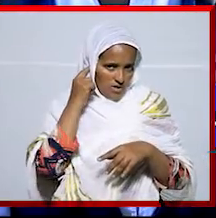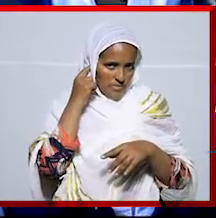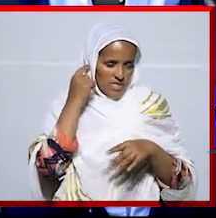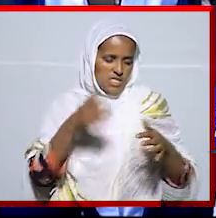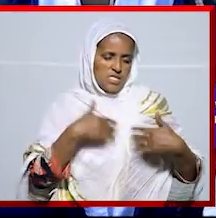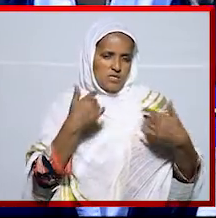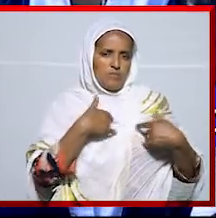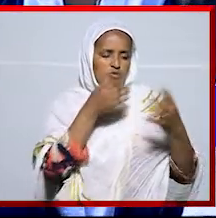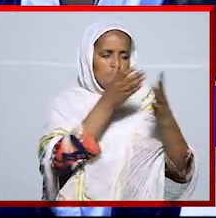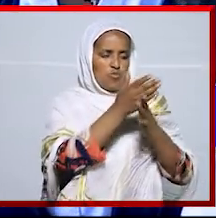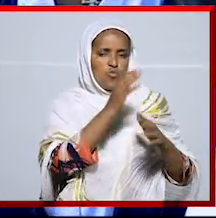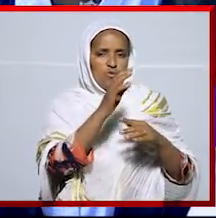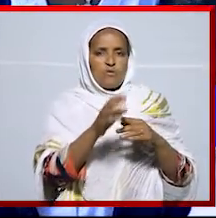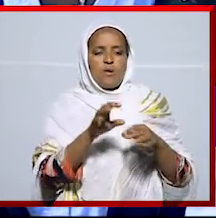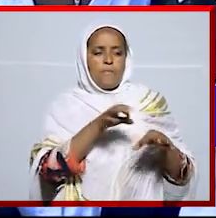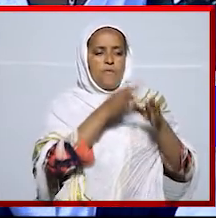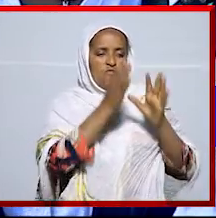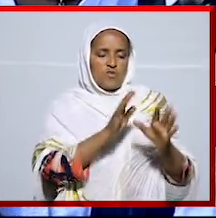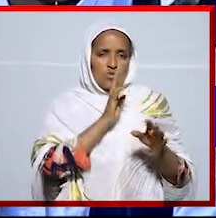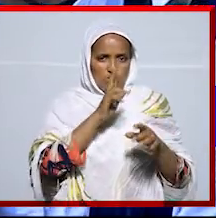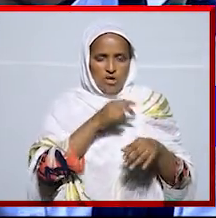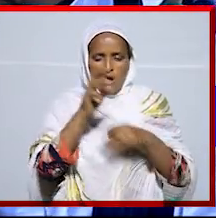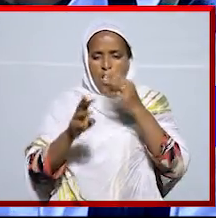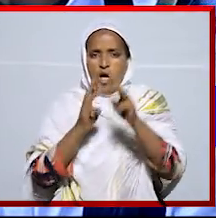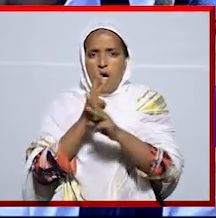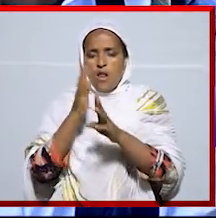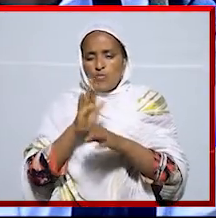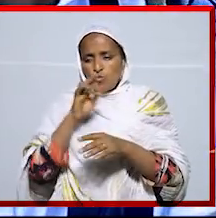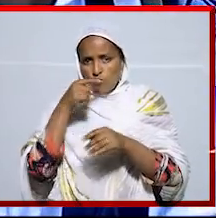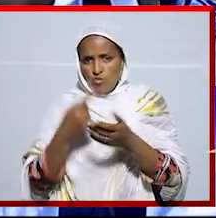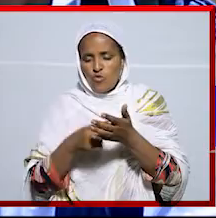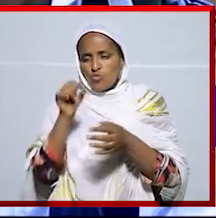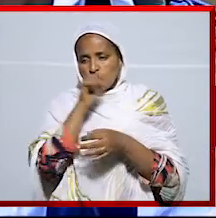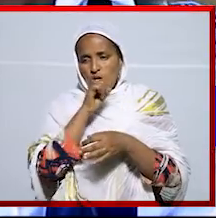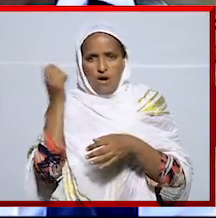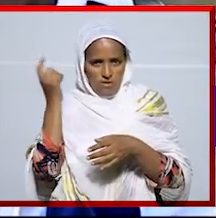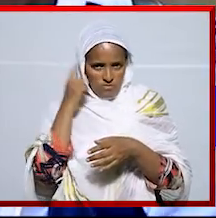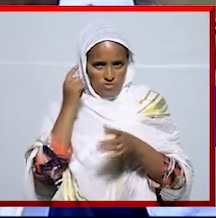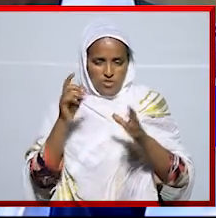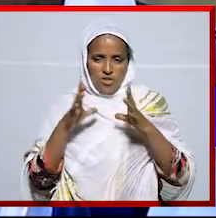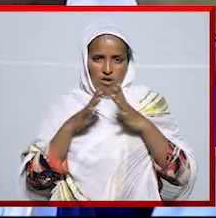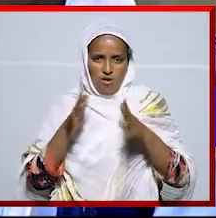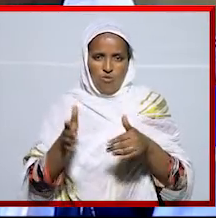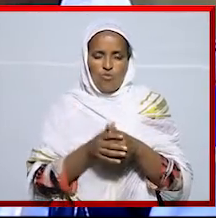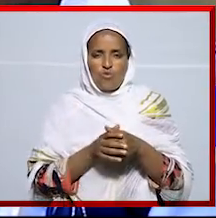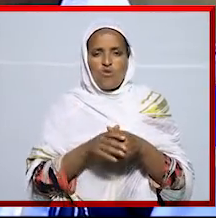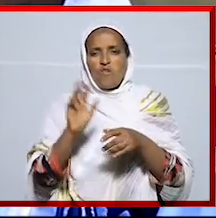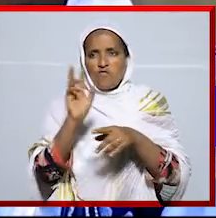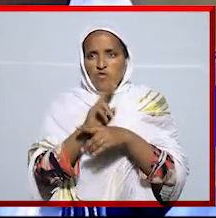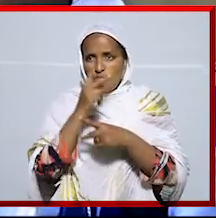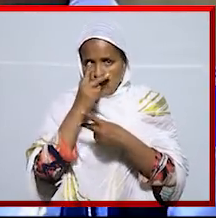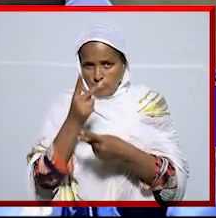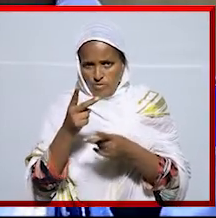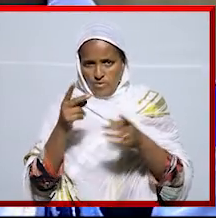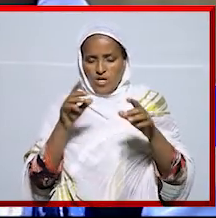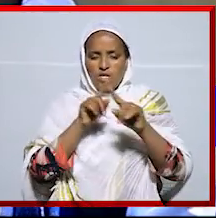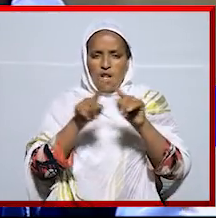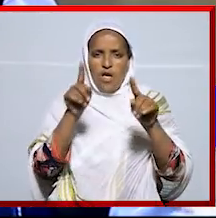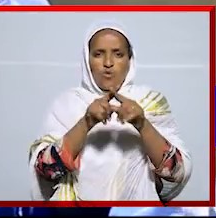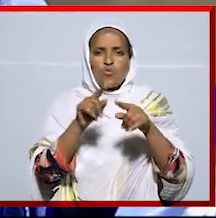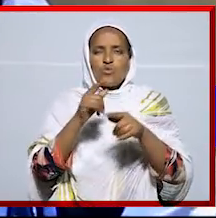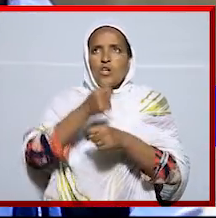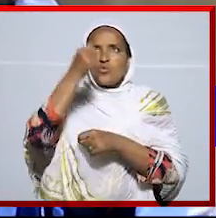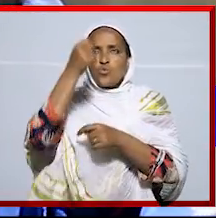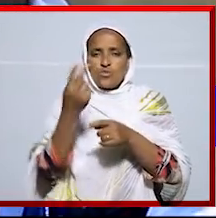እኔ እንጃ መሀል ላይ መሰለኝ። ምክንያቱም ዓለማዊን የምጠቀማለሁ መንፈሳዊ ማለት ሰው እስከሆንክ ድረስ